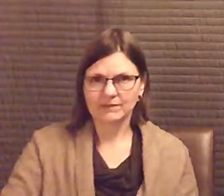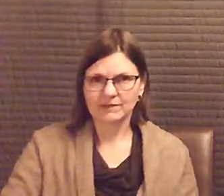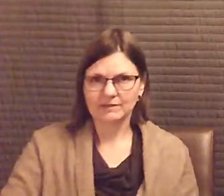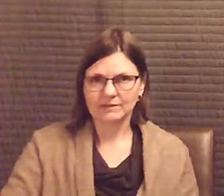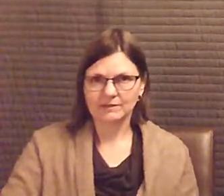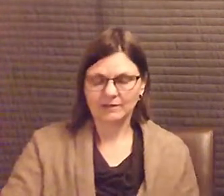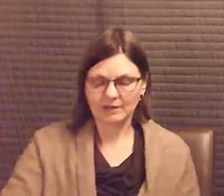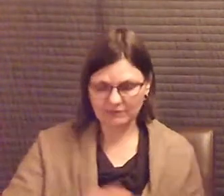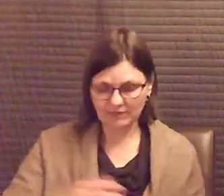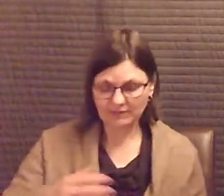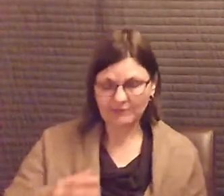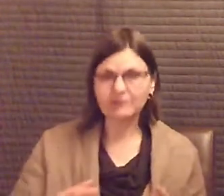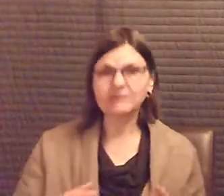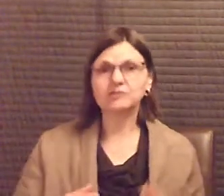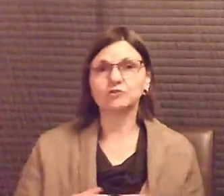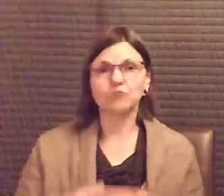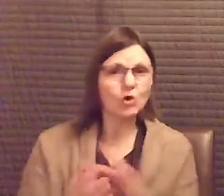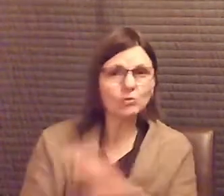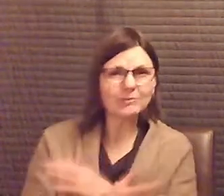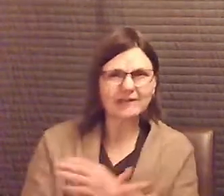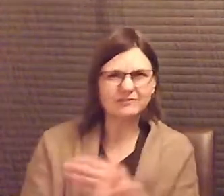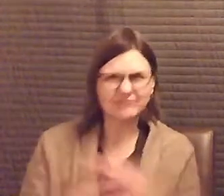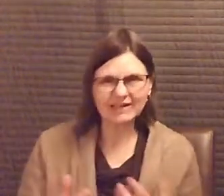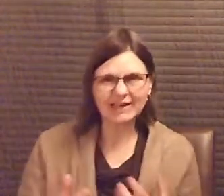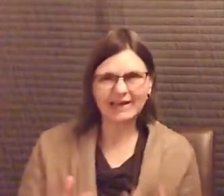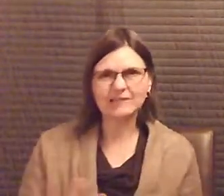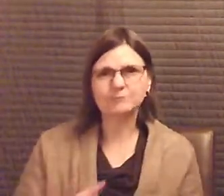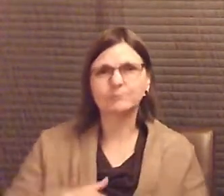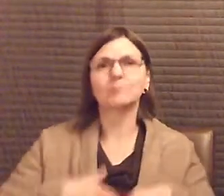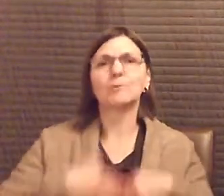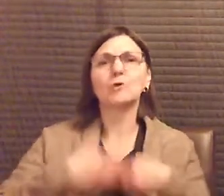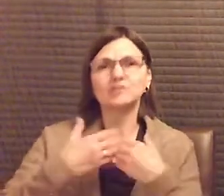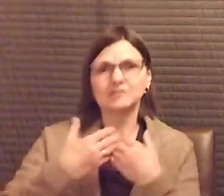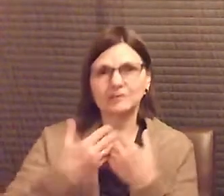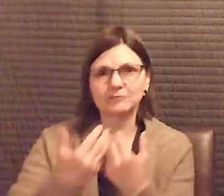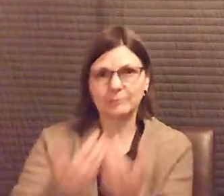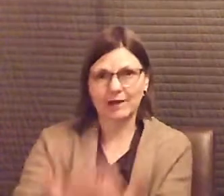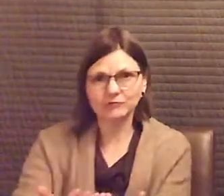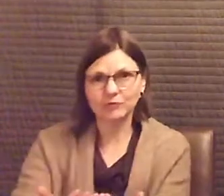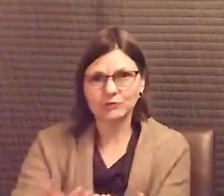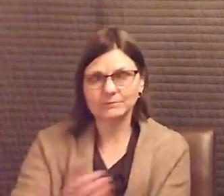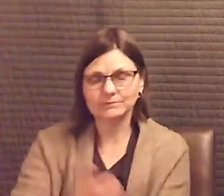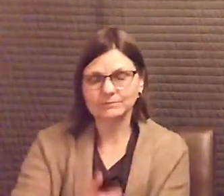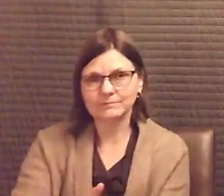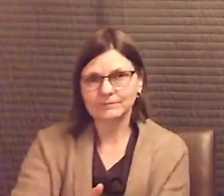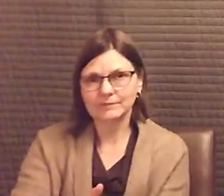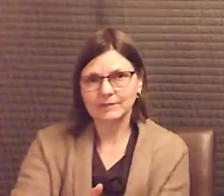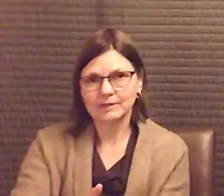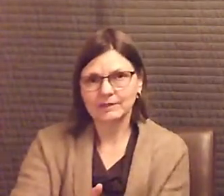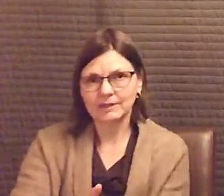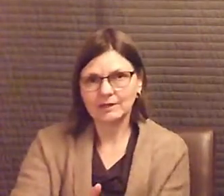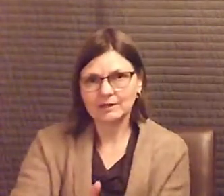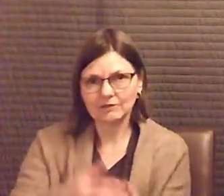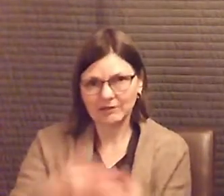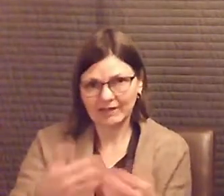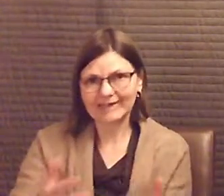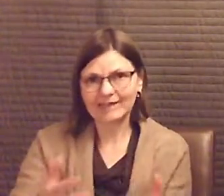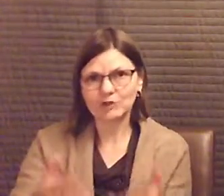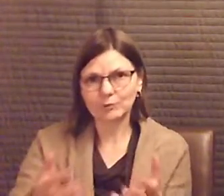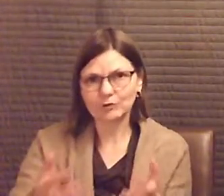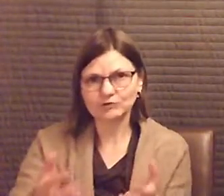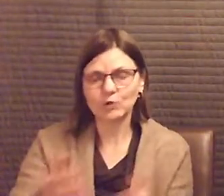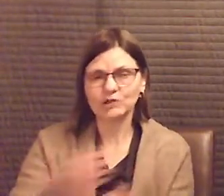het leek olie en in dit geval is het onze om bereidwilligheid waar positief te beantwoorden gods woord te